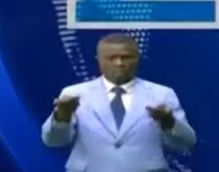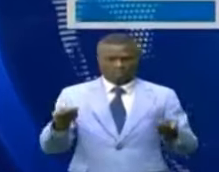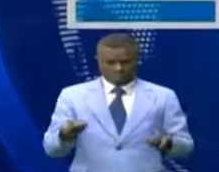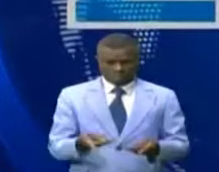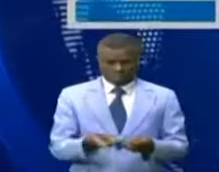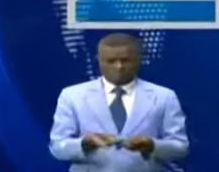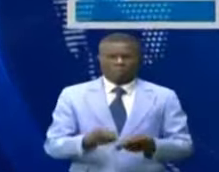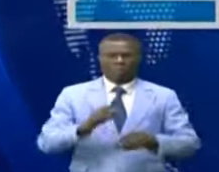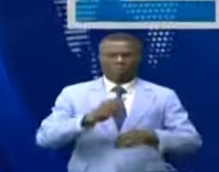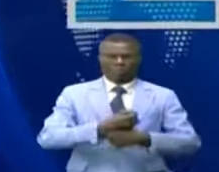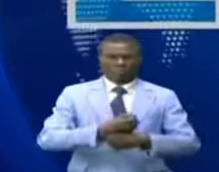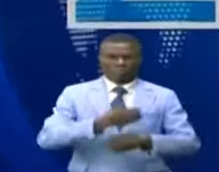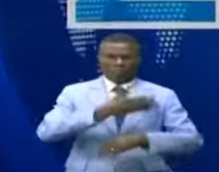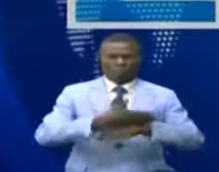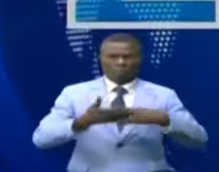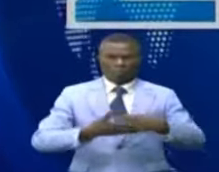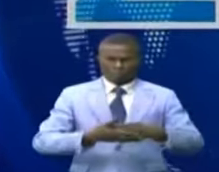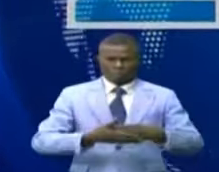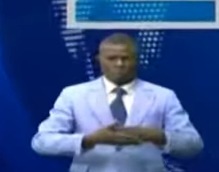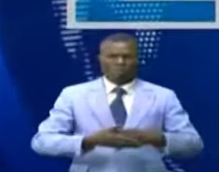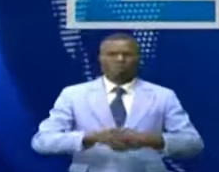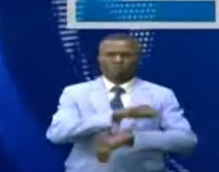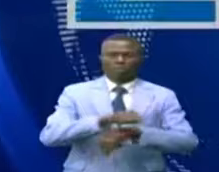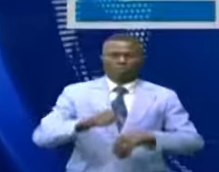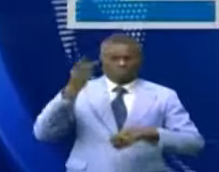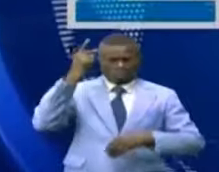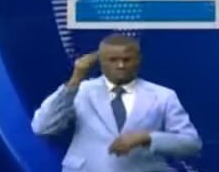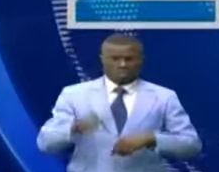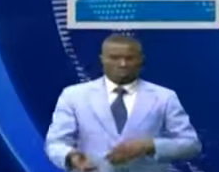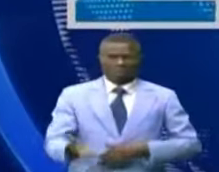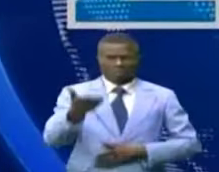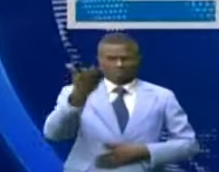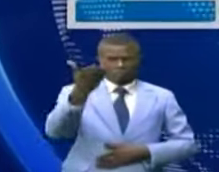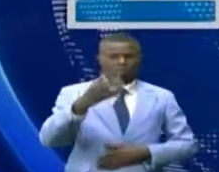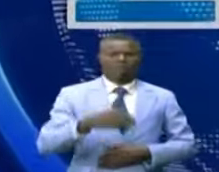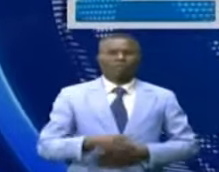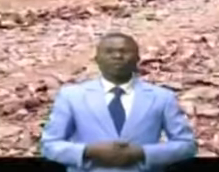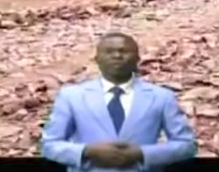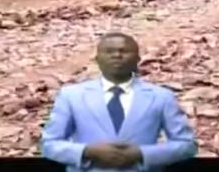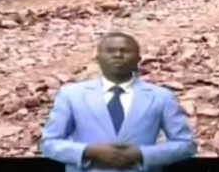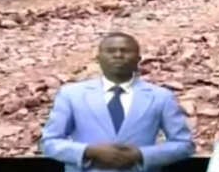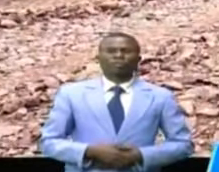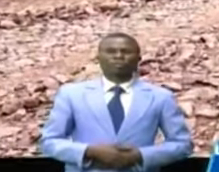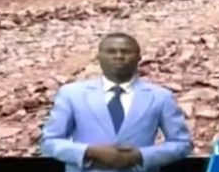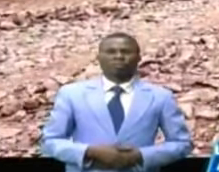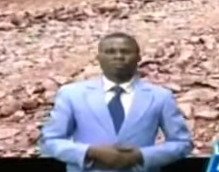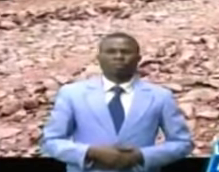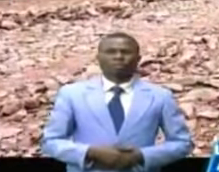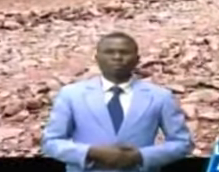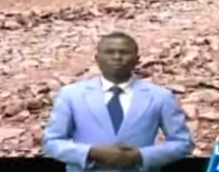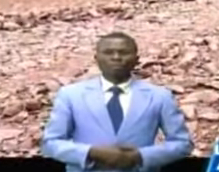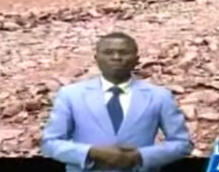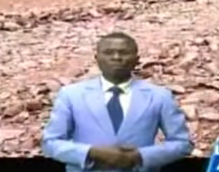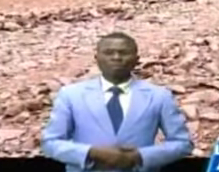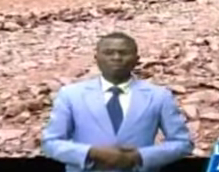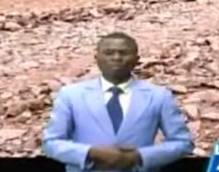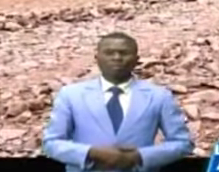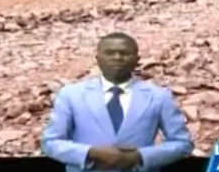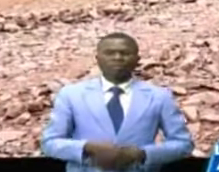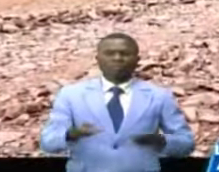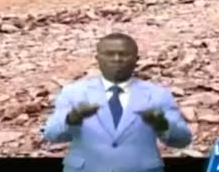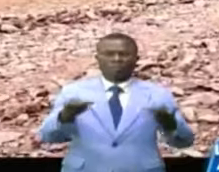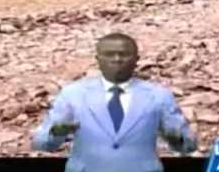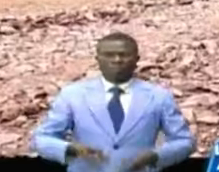sera installé El Barak à Kinshasa. Edith Chala pour le commentaire. C'est ici, au garage TP situé sur